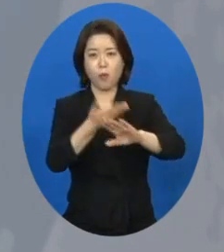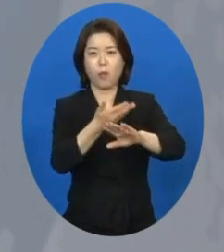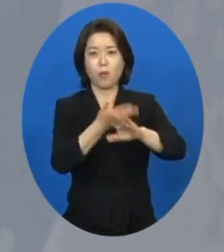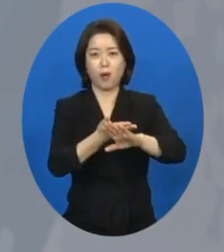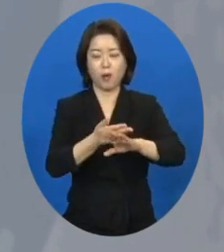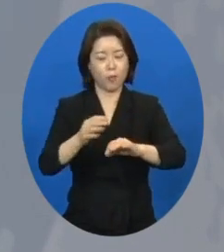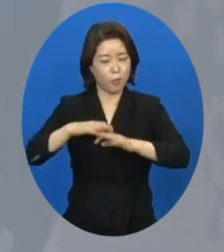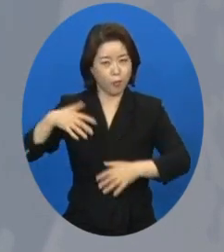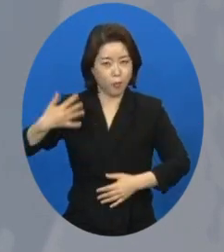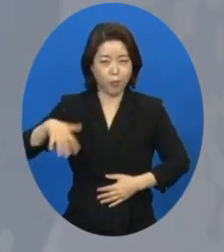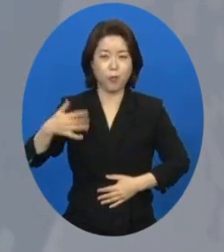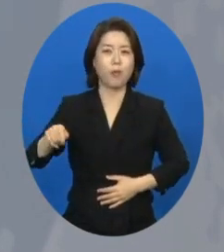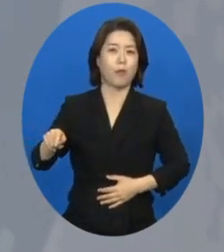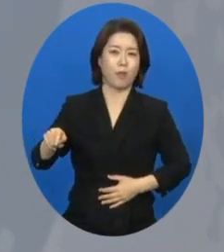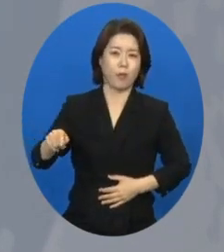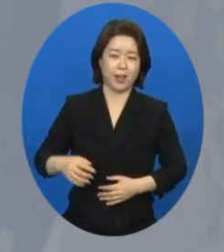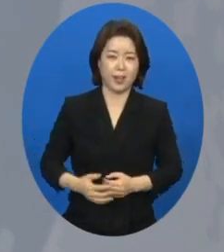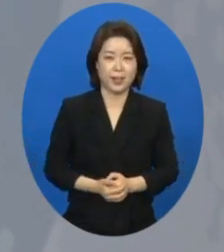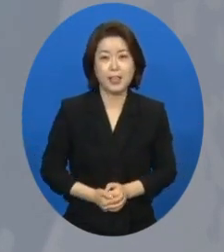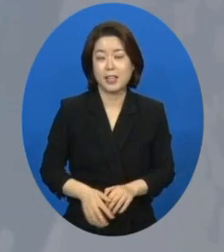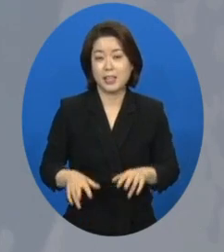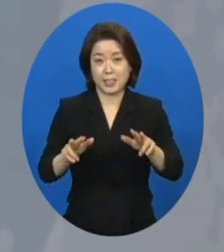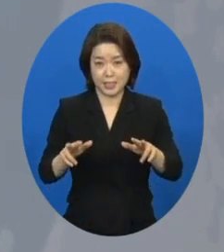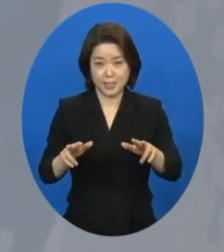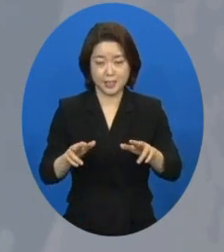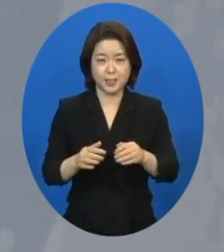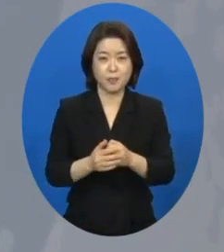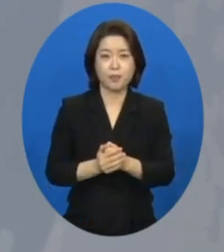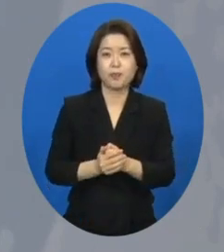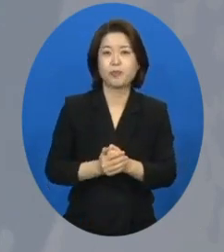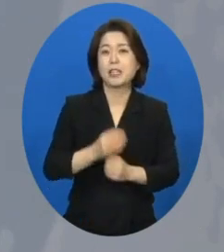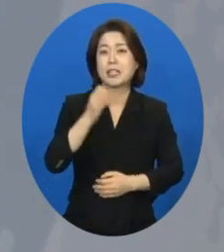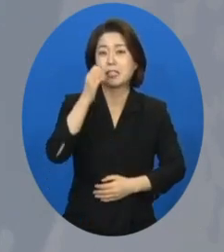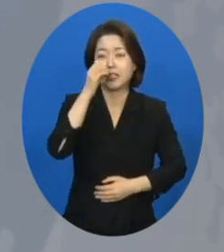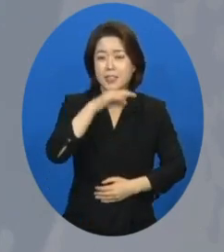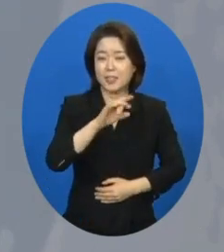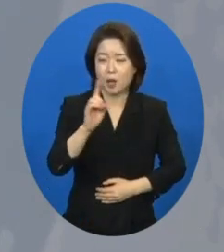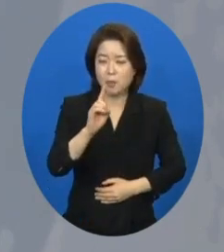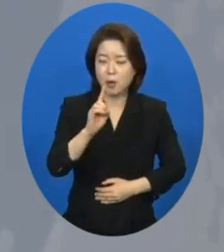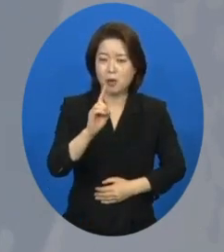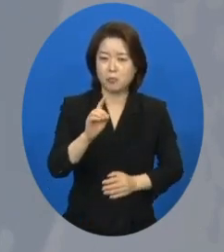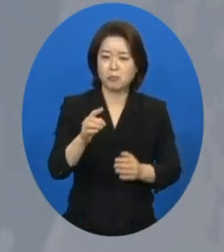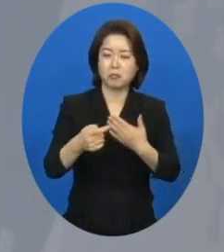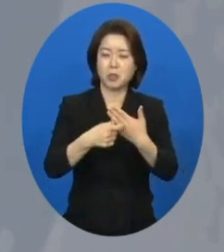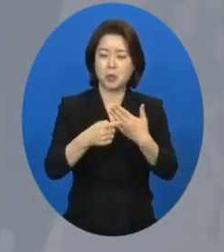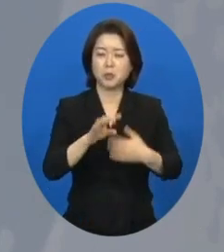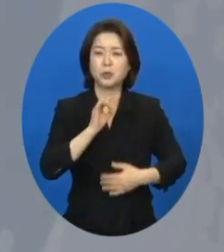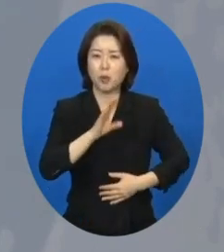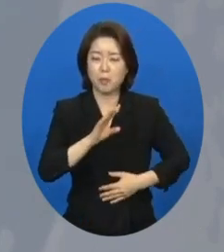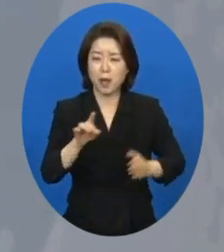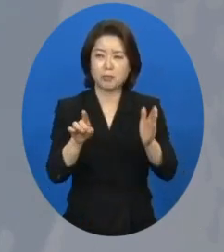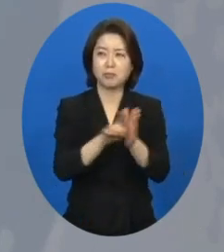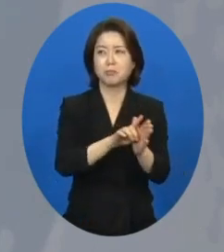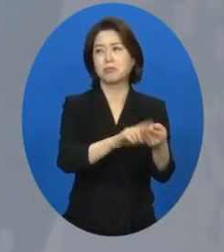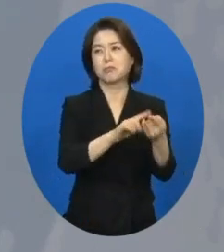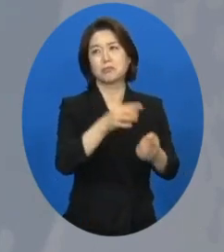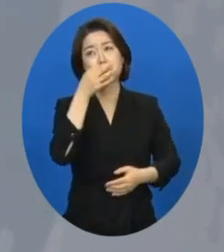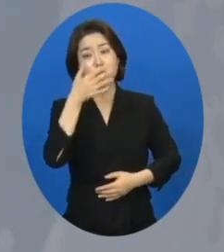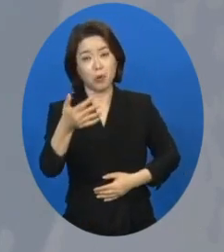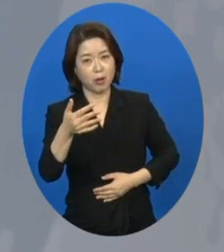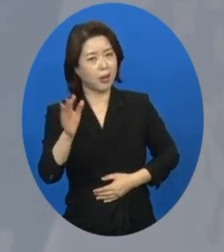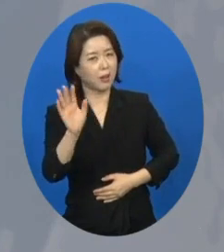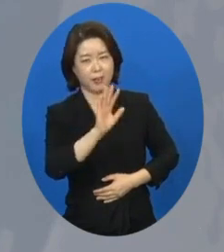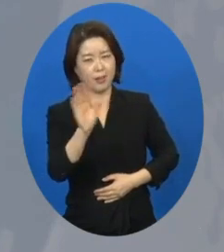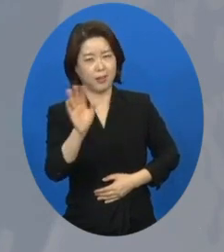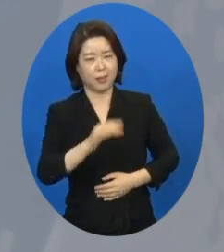여러분 예수님을 믿어도 이제는 그저 믿는 척하고 믿어서는 안 됩니다. 예수를